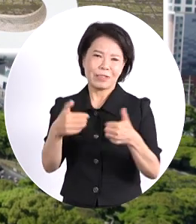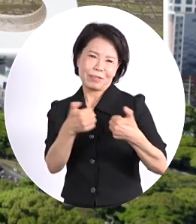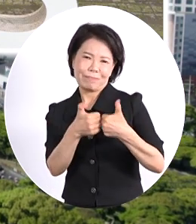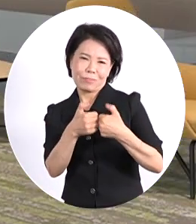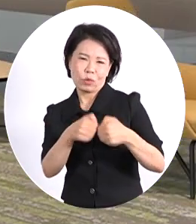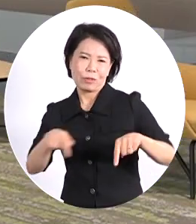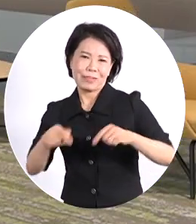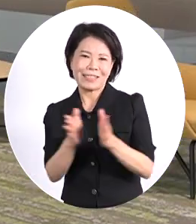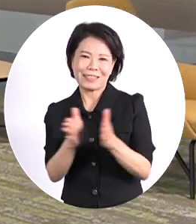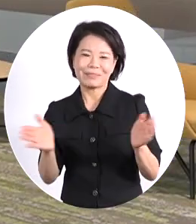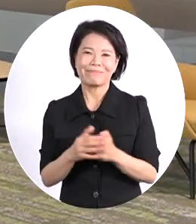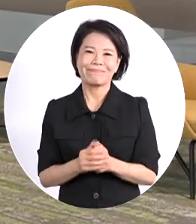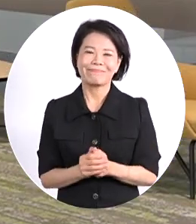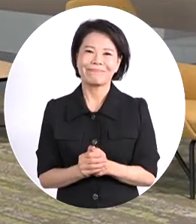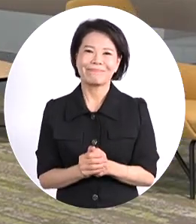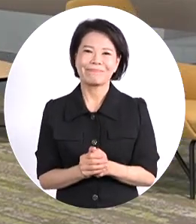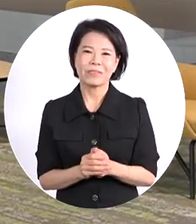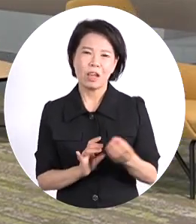본격화했습니다.